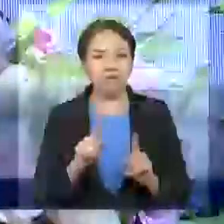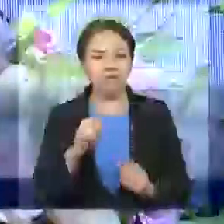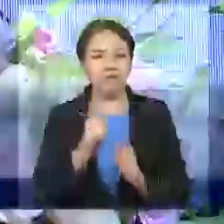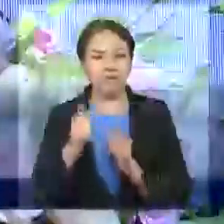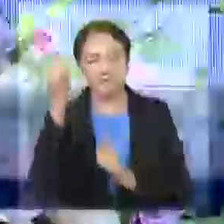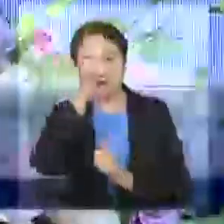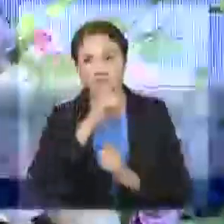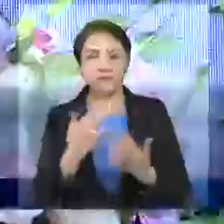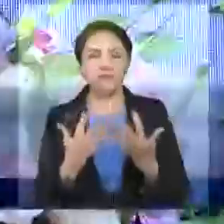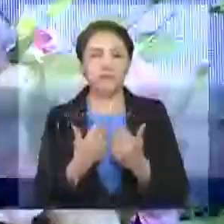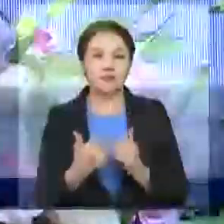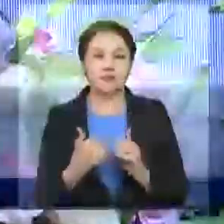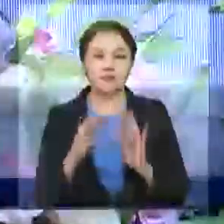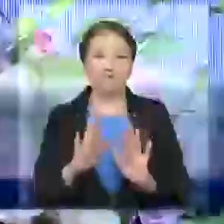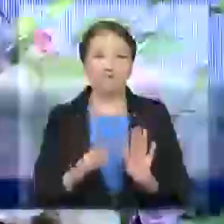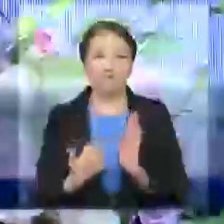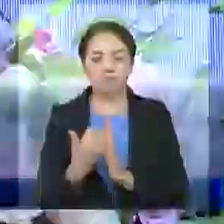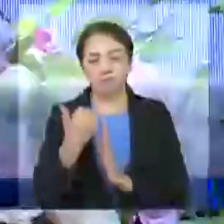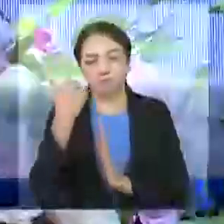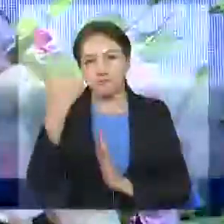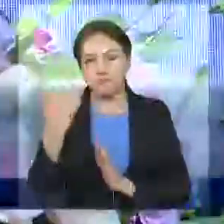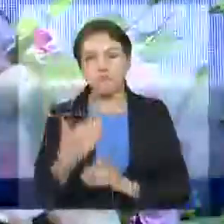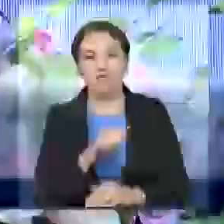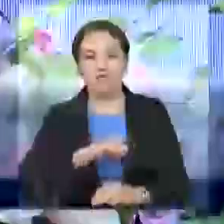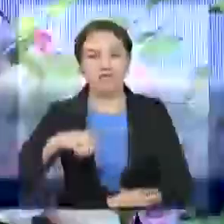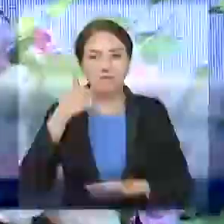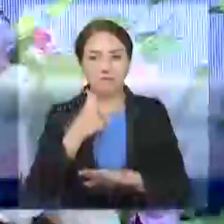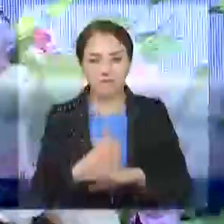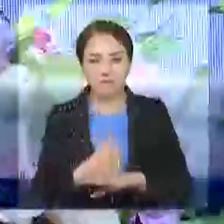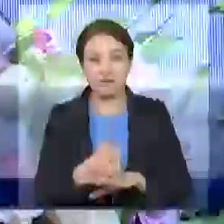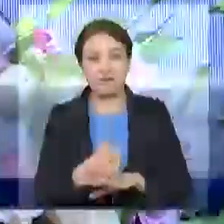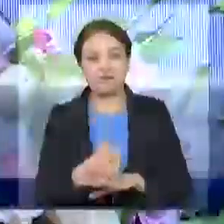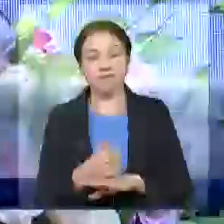год эта цифра будет только расти. Самое главное, через